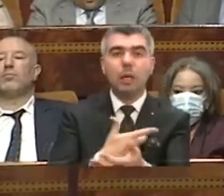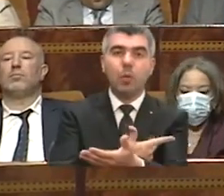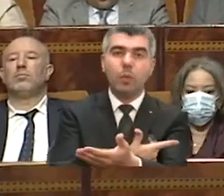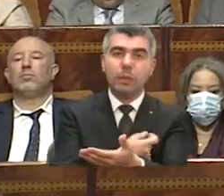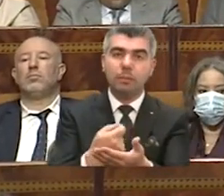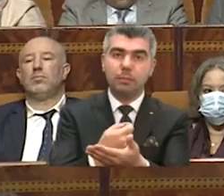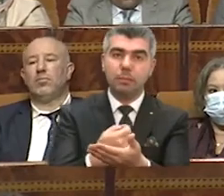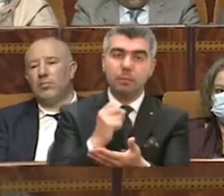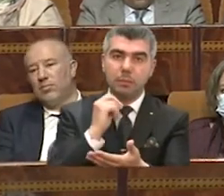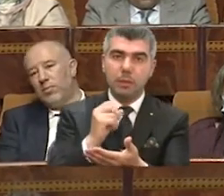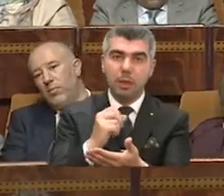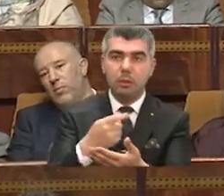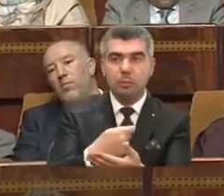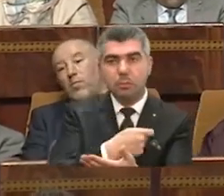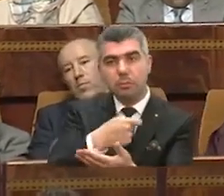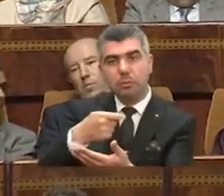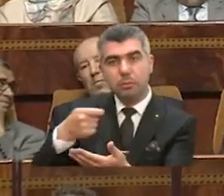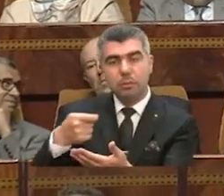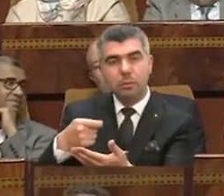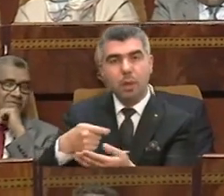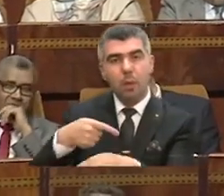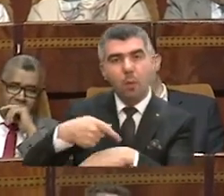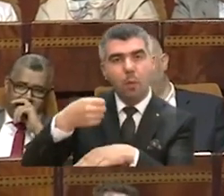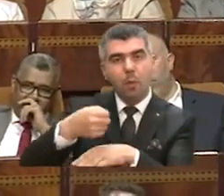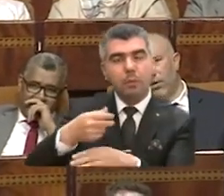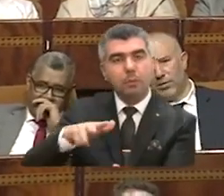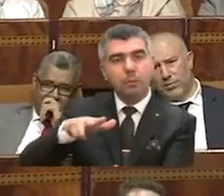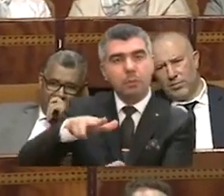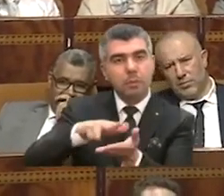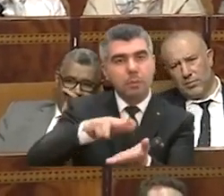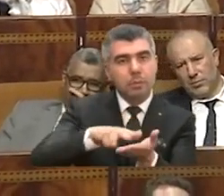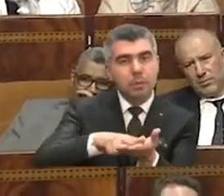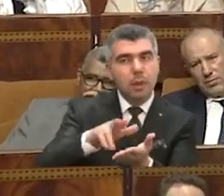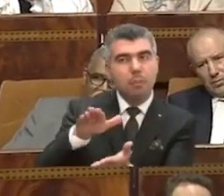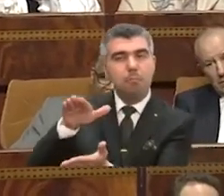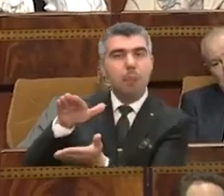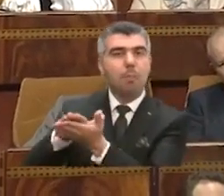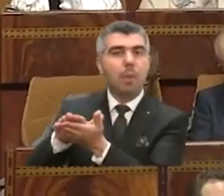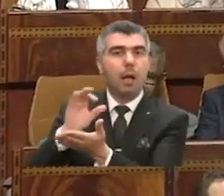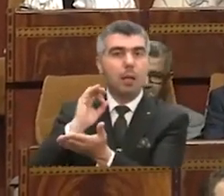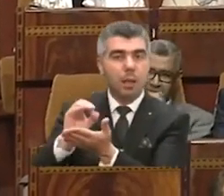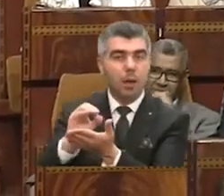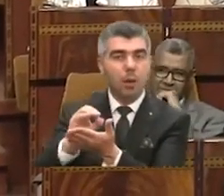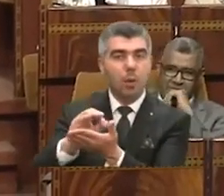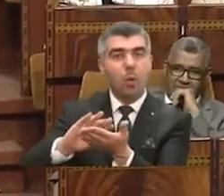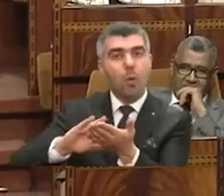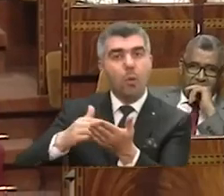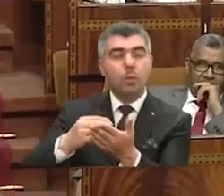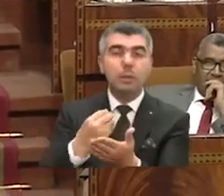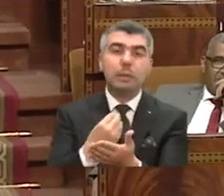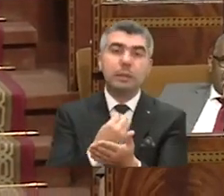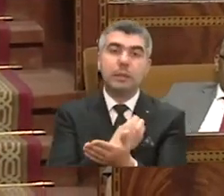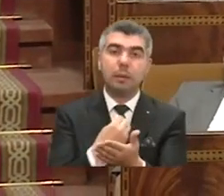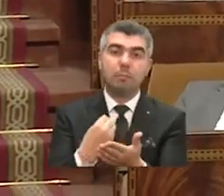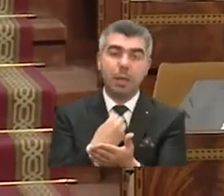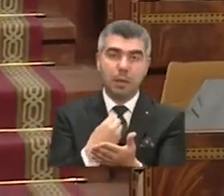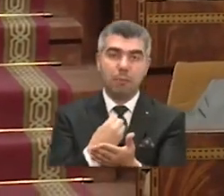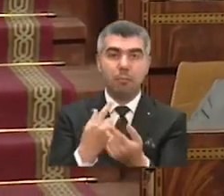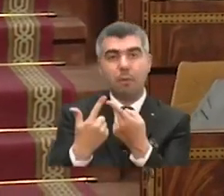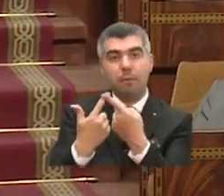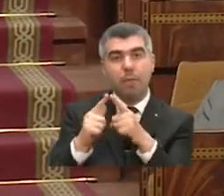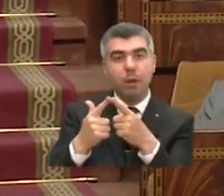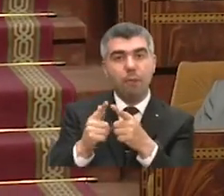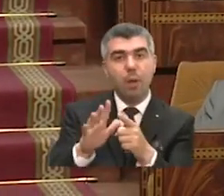ومشتقاته، إضافة إلى صلاحية التخصيص لإحداث مخازن للدم داخل المؤسسات الاستشفائية للمجموعات